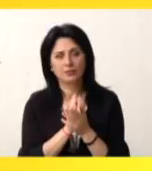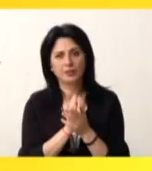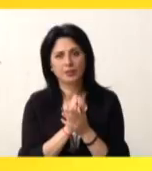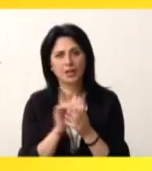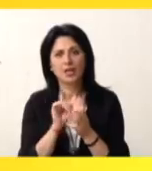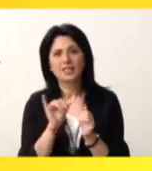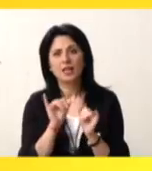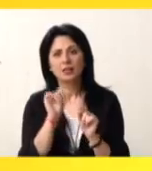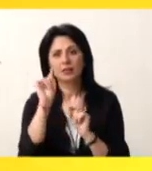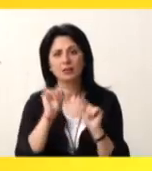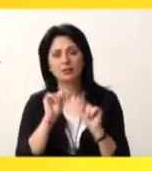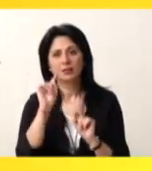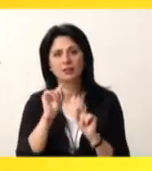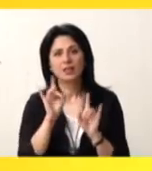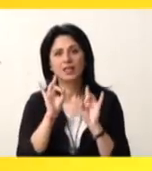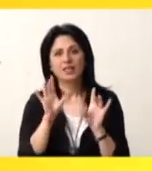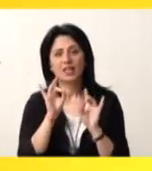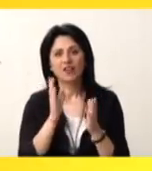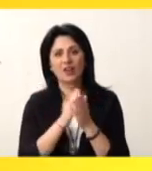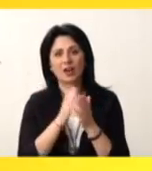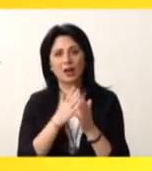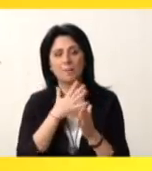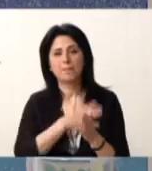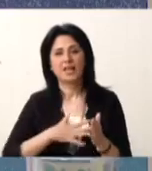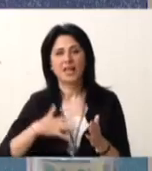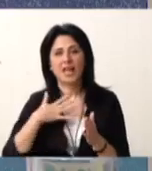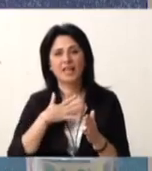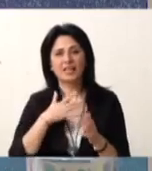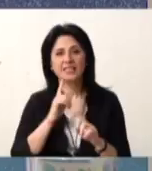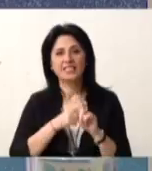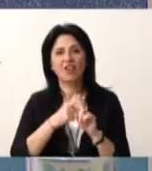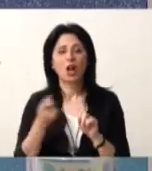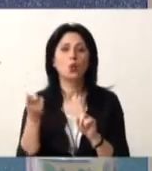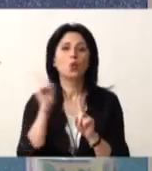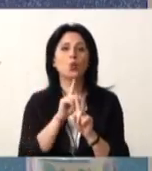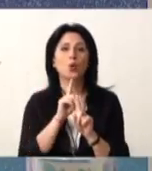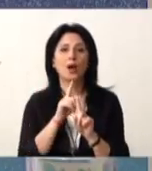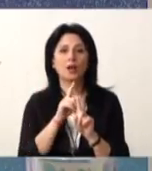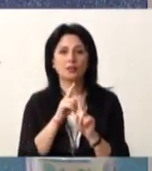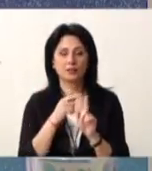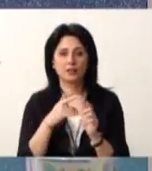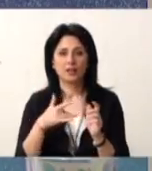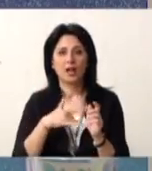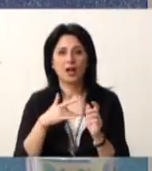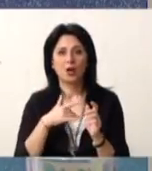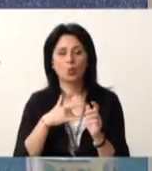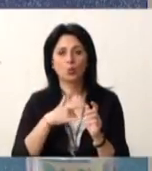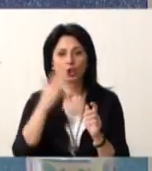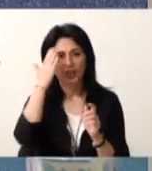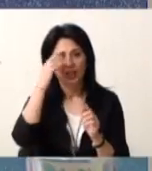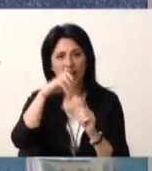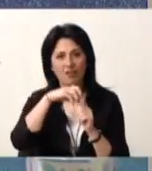რა უბანში ასეთ შემთხვევაში? ეს ტკივილი არის მკერდის წვლის უკან, ასე ვთქვათ, კუჭის თავთან, აი